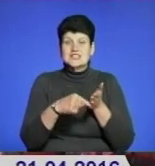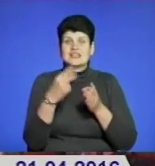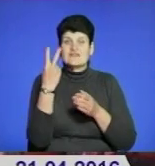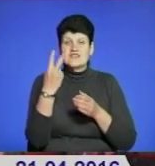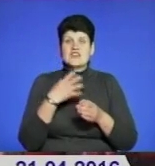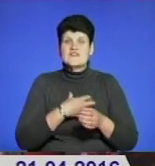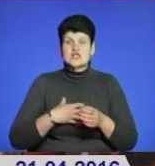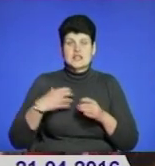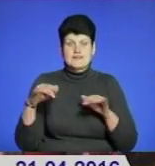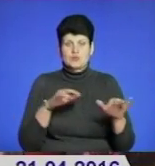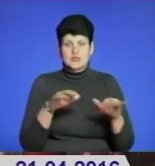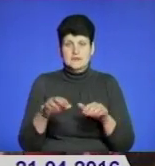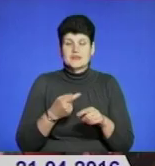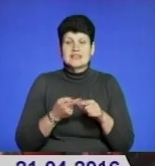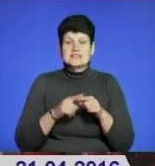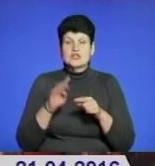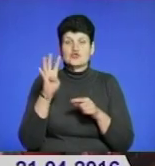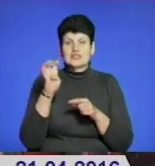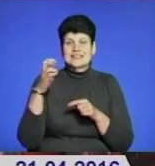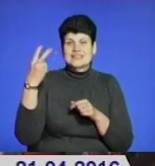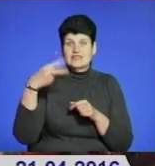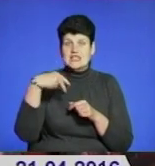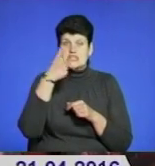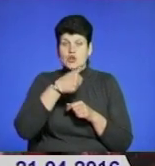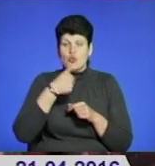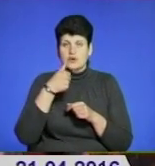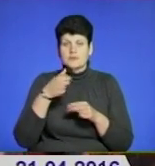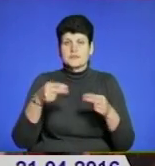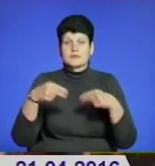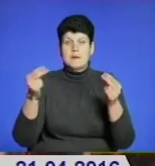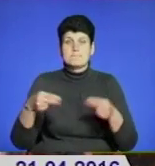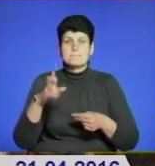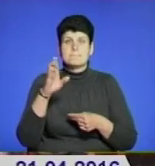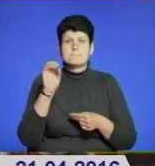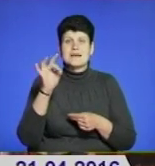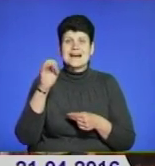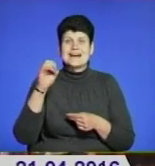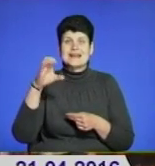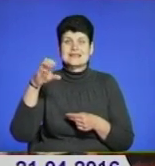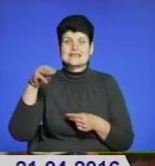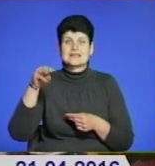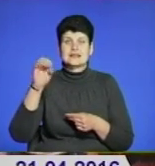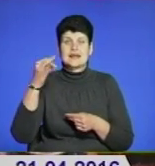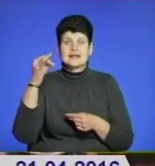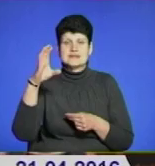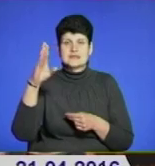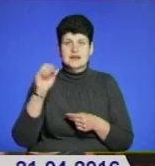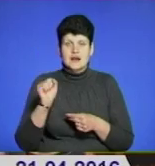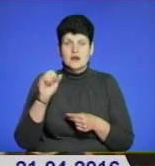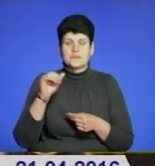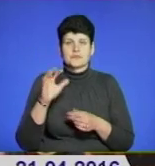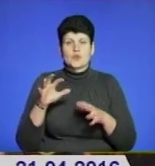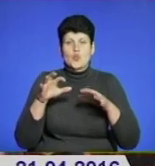важливі події. Це 420 років заключення Берестейської унії, яка фактично